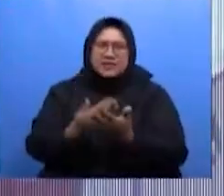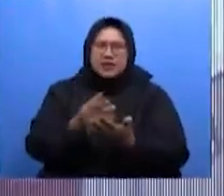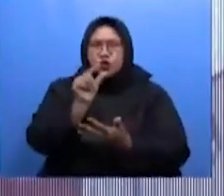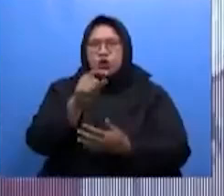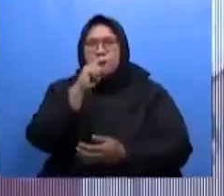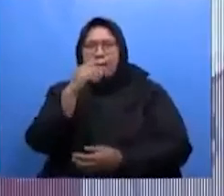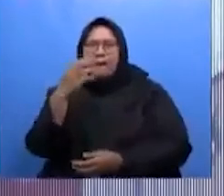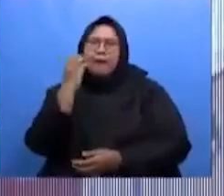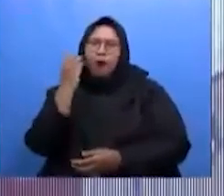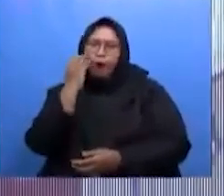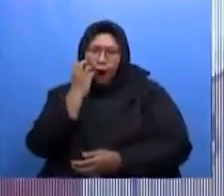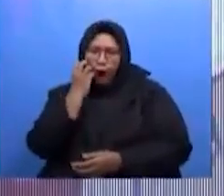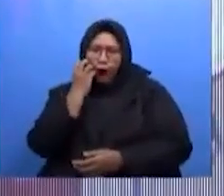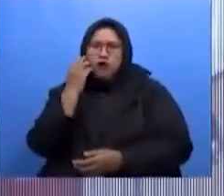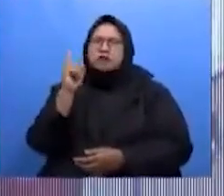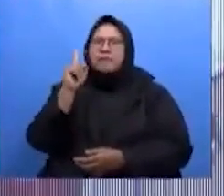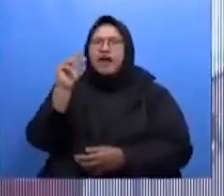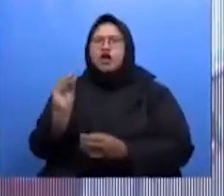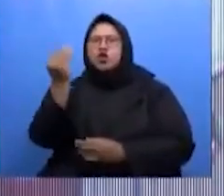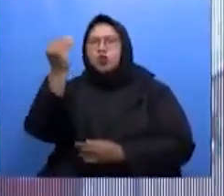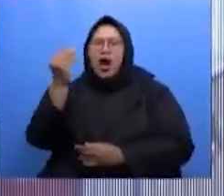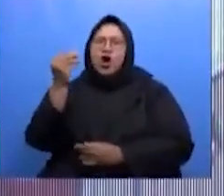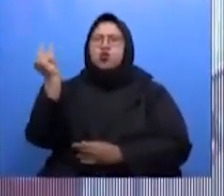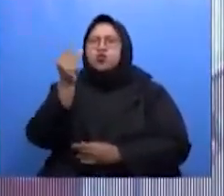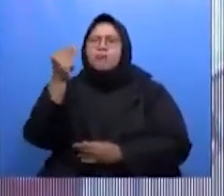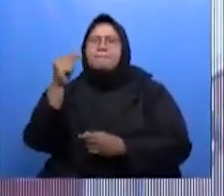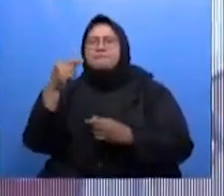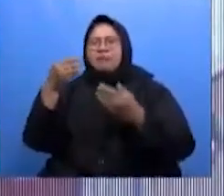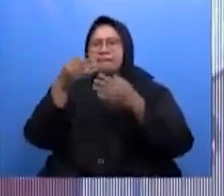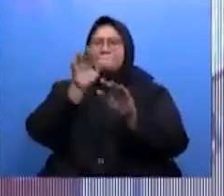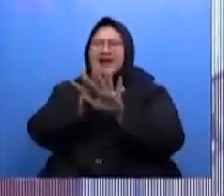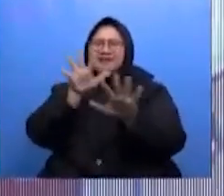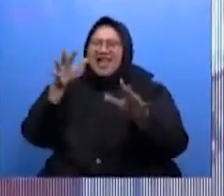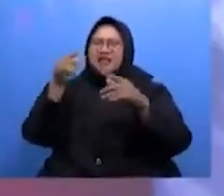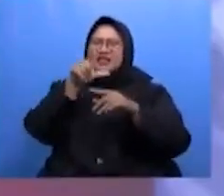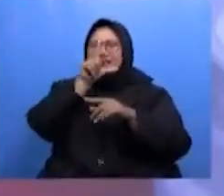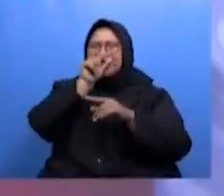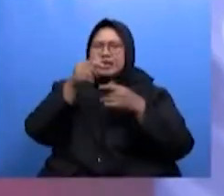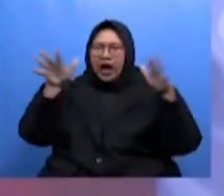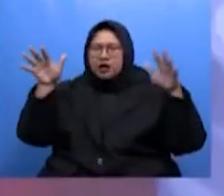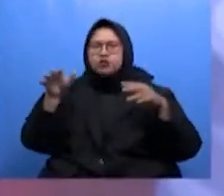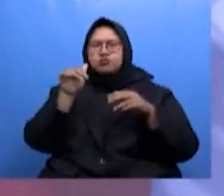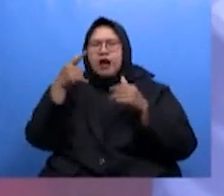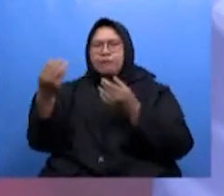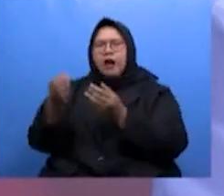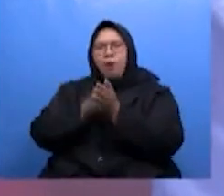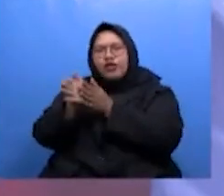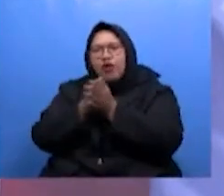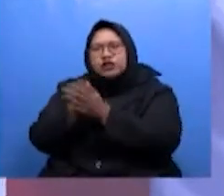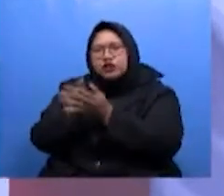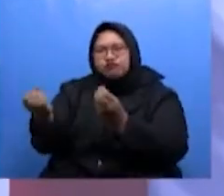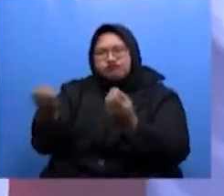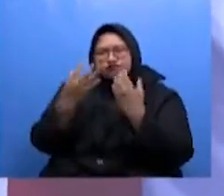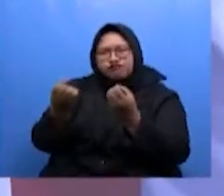Prabowo Subianto sebagai ketua umum partai Gerindra yang terus Memberikan motivasi kepada kami yang terus memberikan